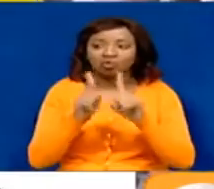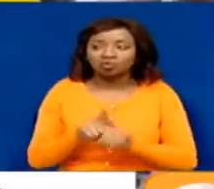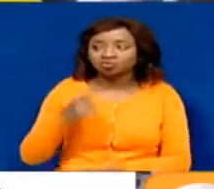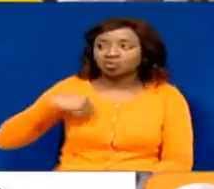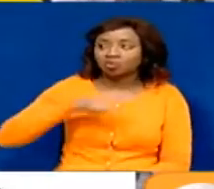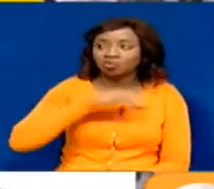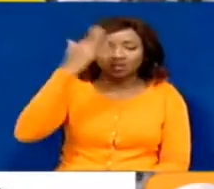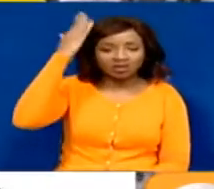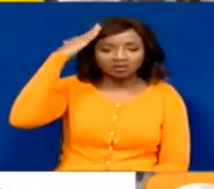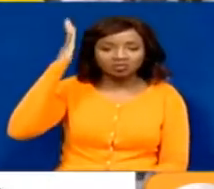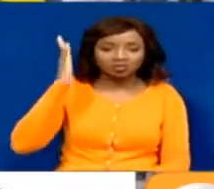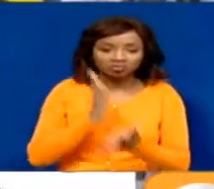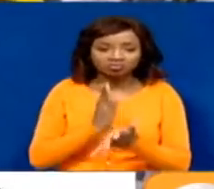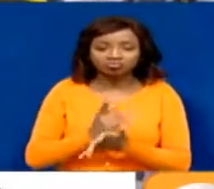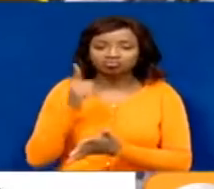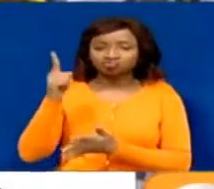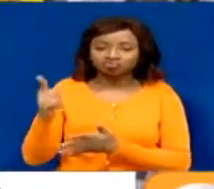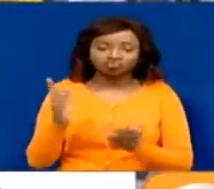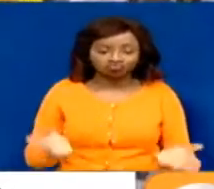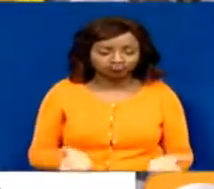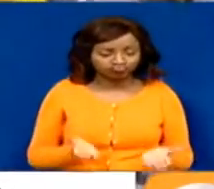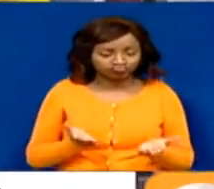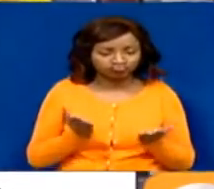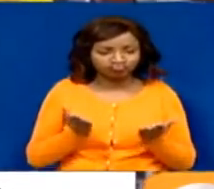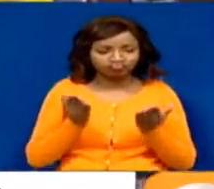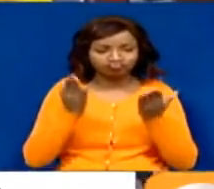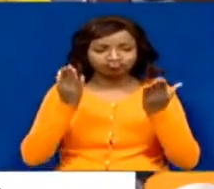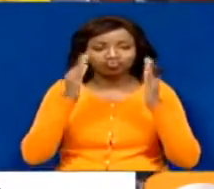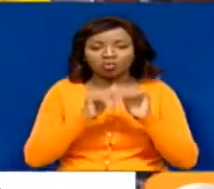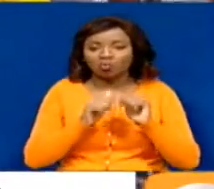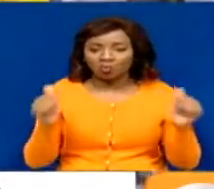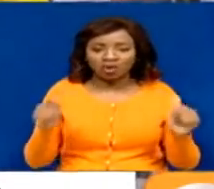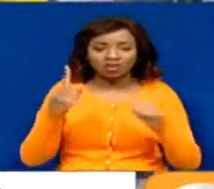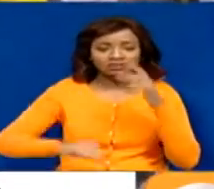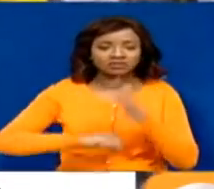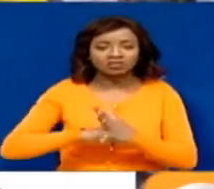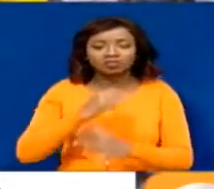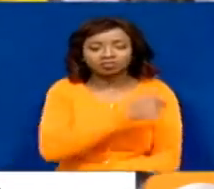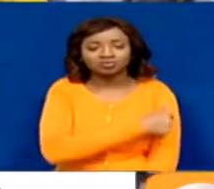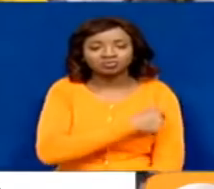umeshika kazi ya hospitali.